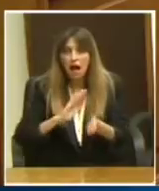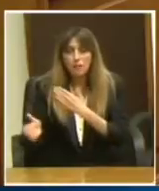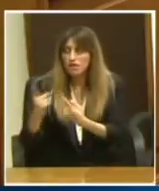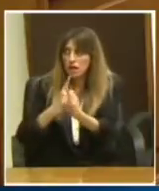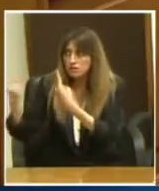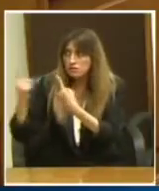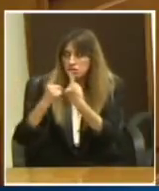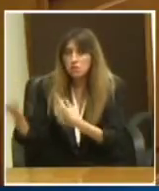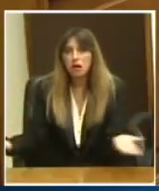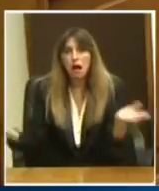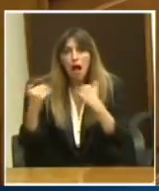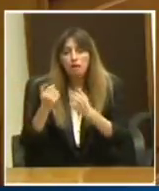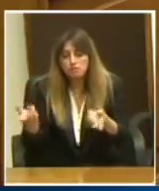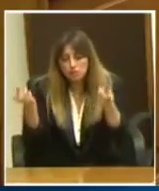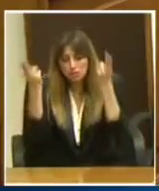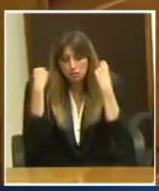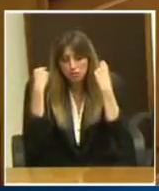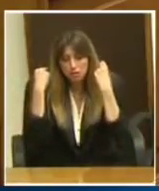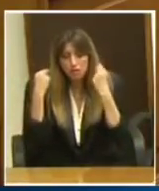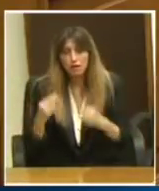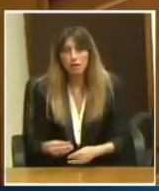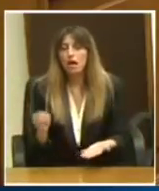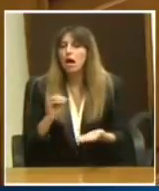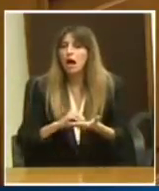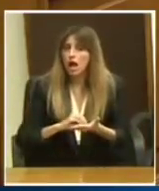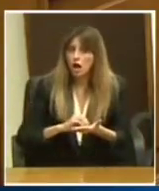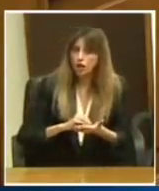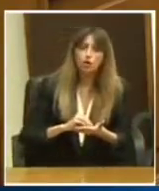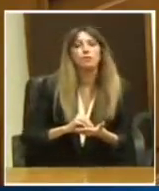ταυτότητας? Αλλά ακόμη, επειδή